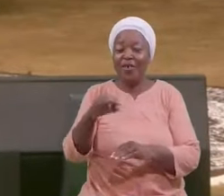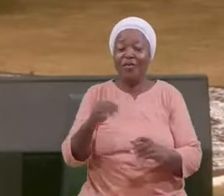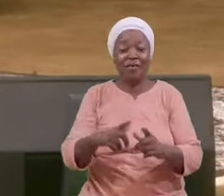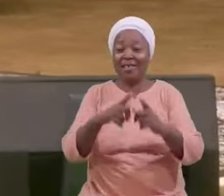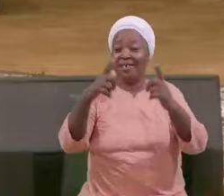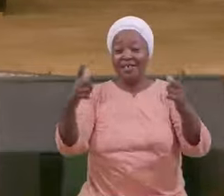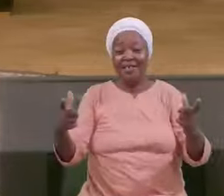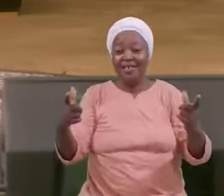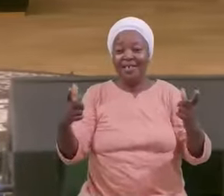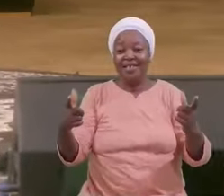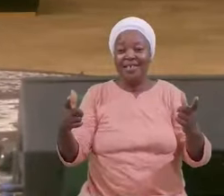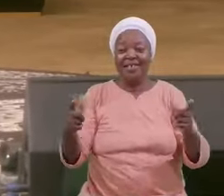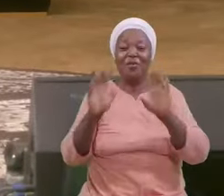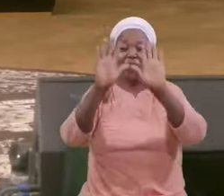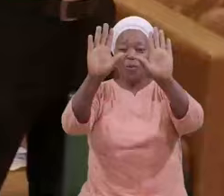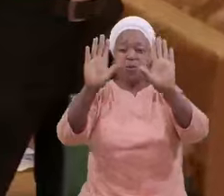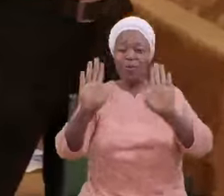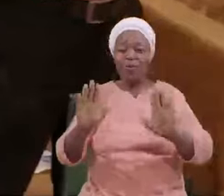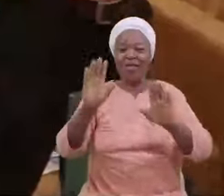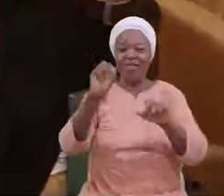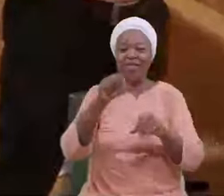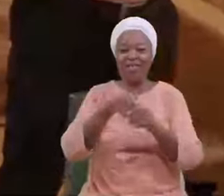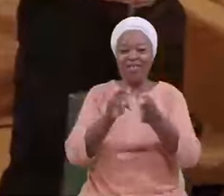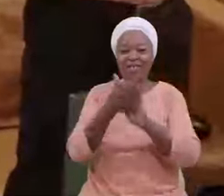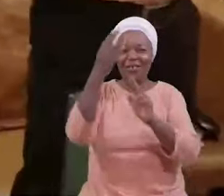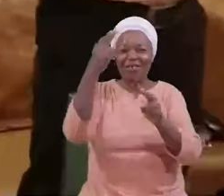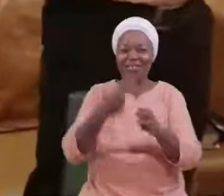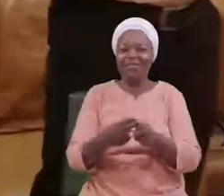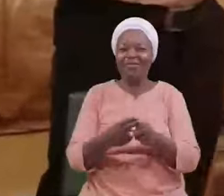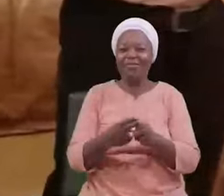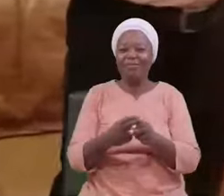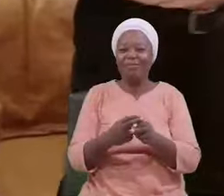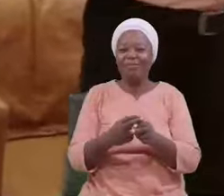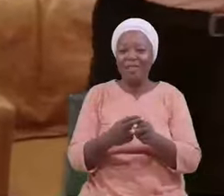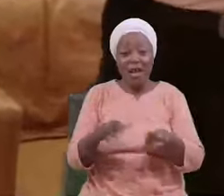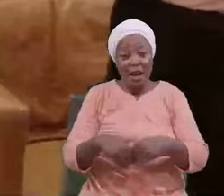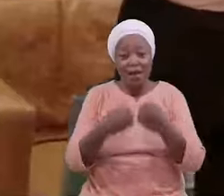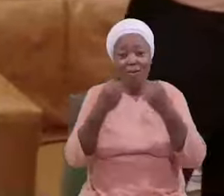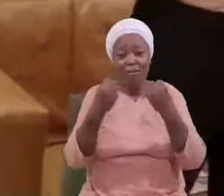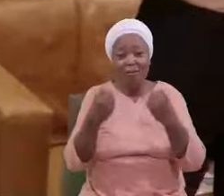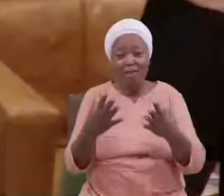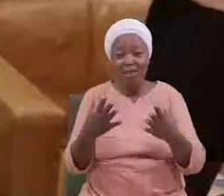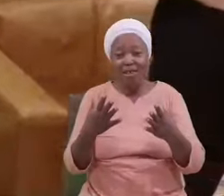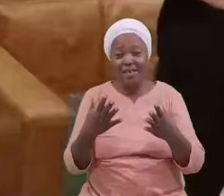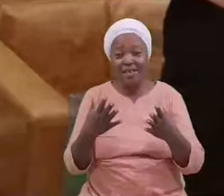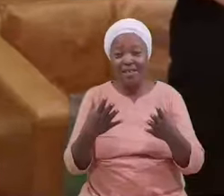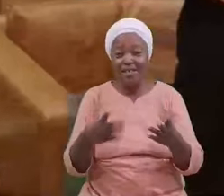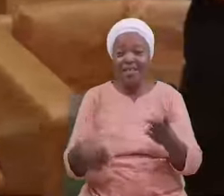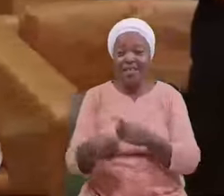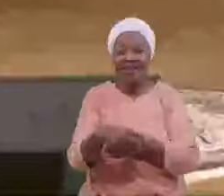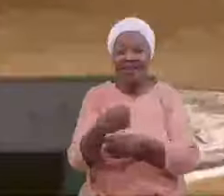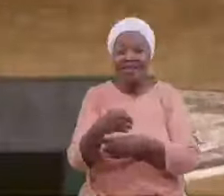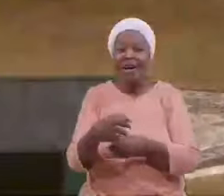La soirée de prodiges surnaturels. Combien de personnes sont là pour leur